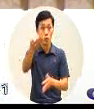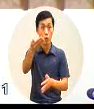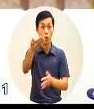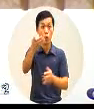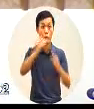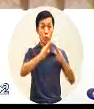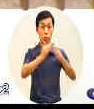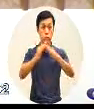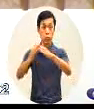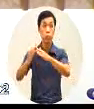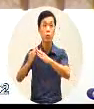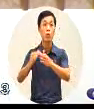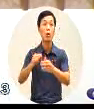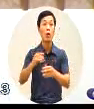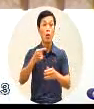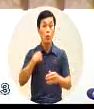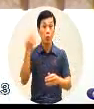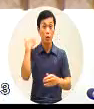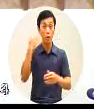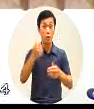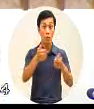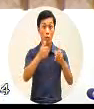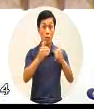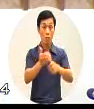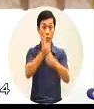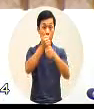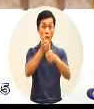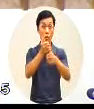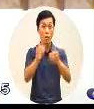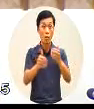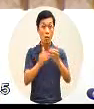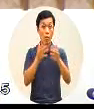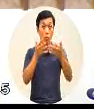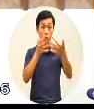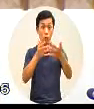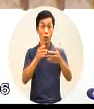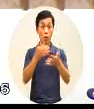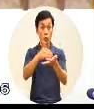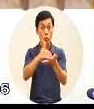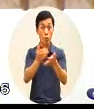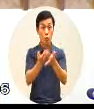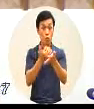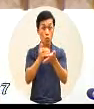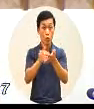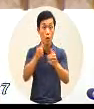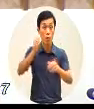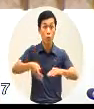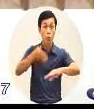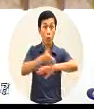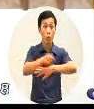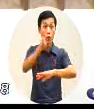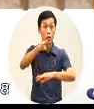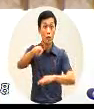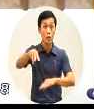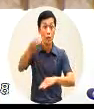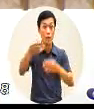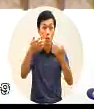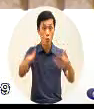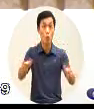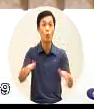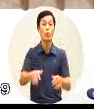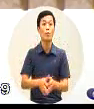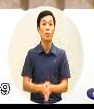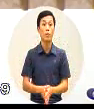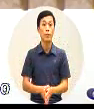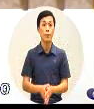13369号，当时本席的总值顺路安尼讲吼。啊，结果通过3165号啦，挂到这